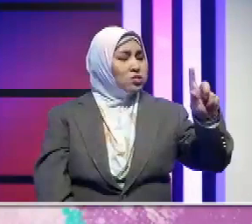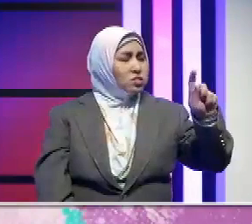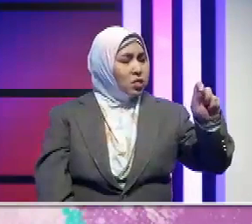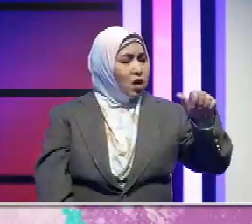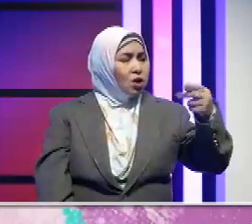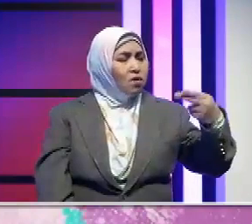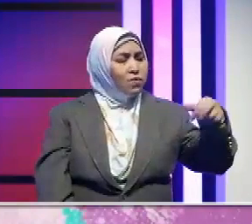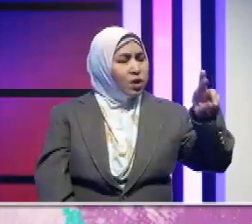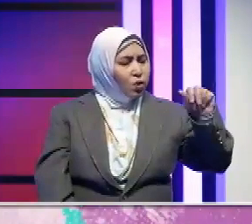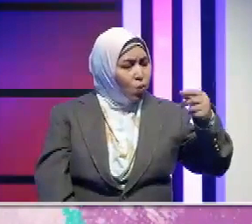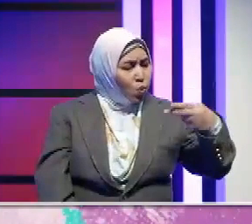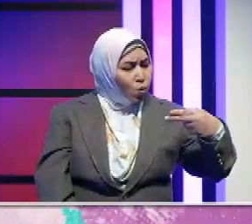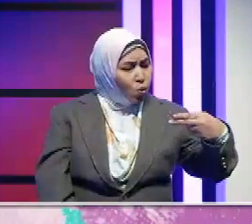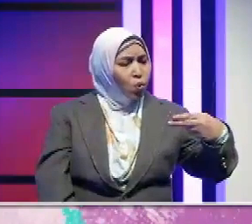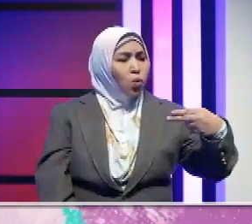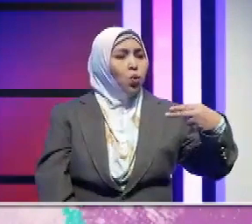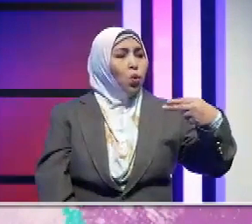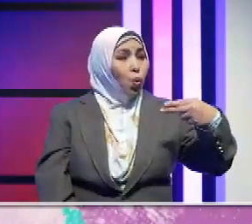Wastaghfiru.